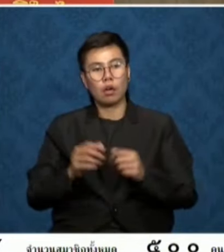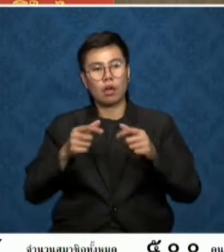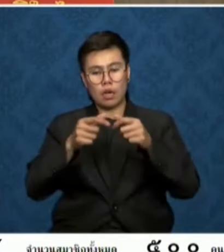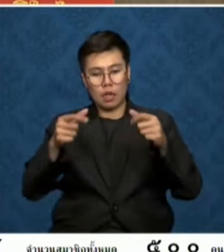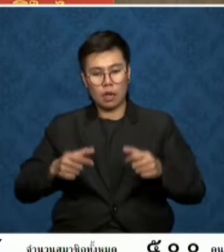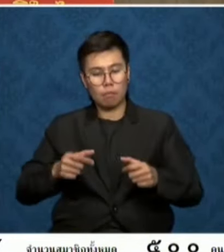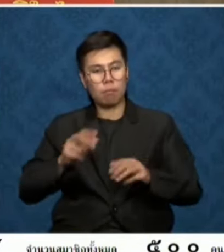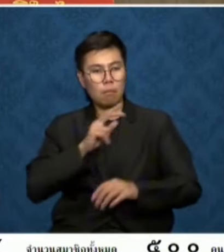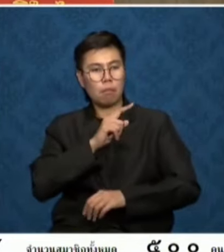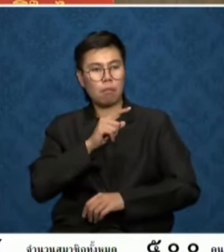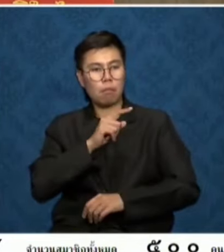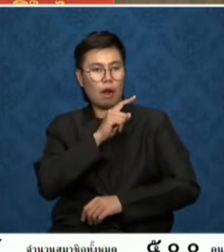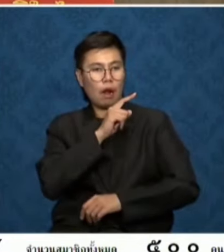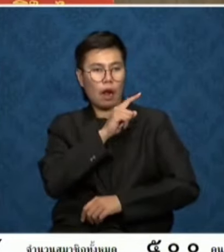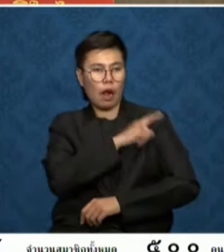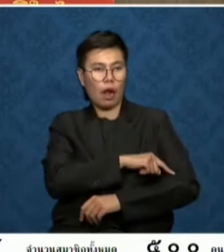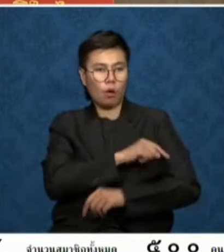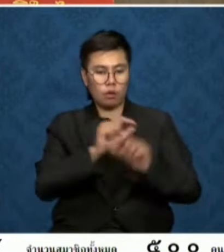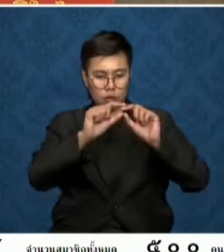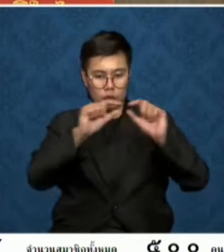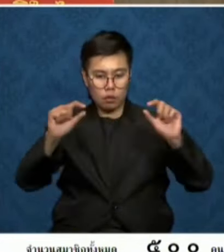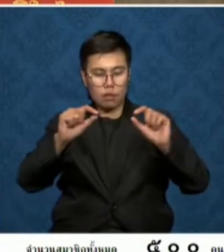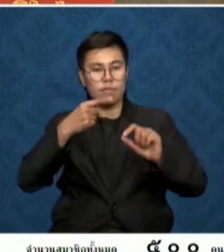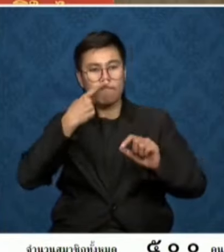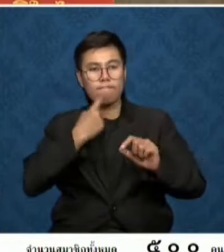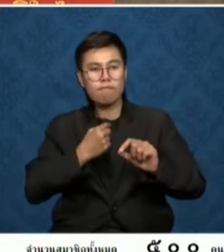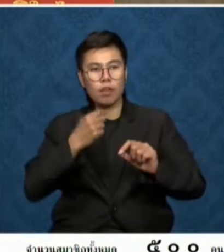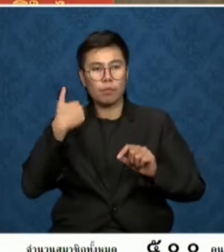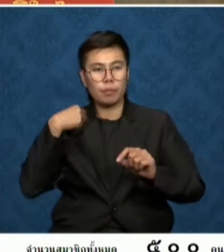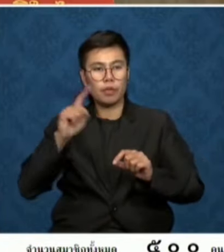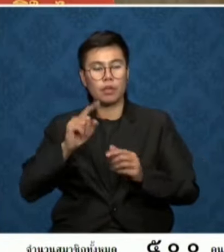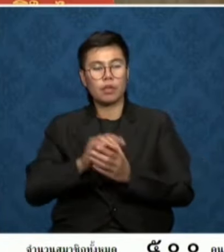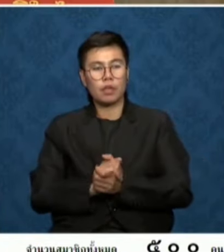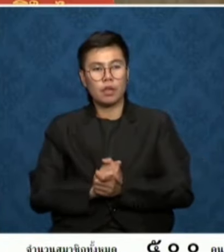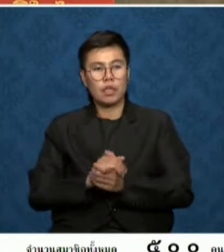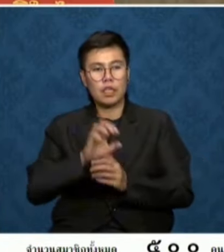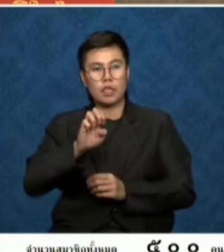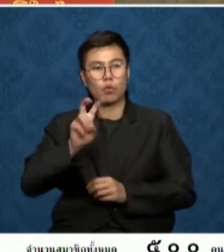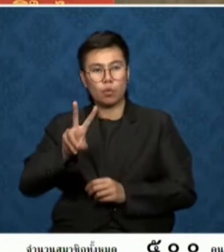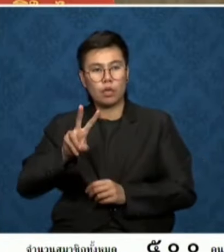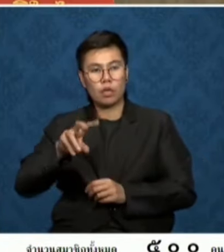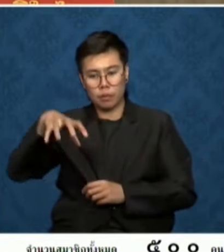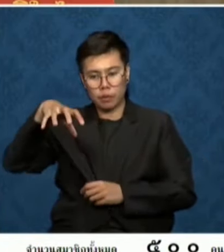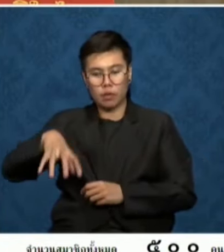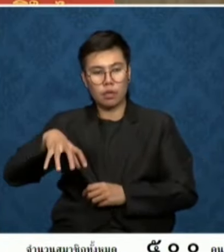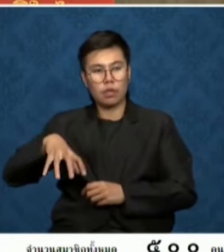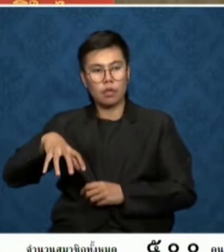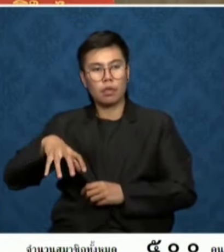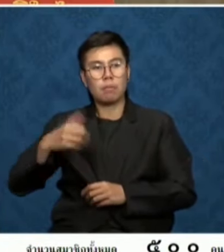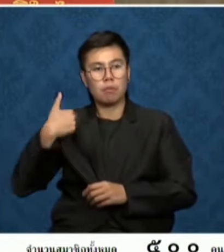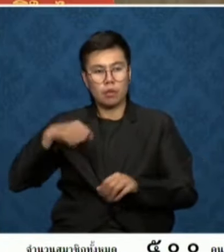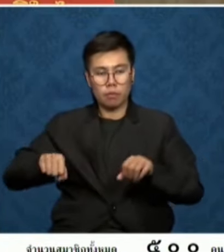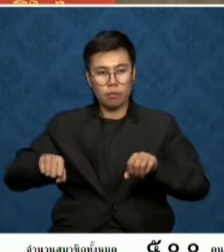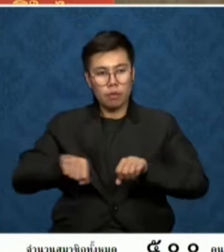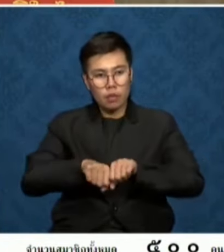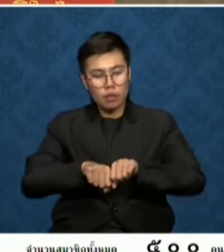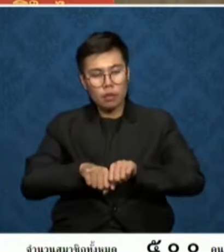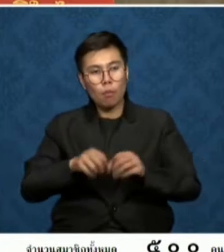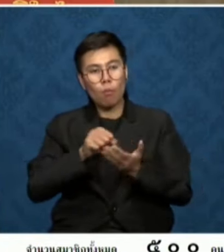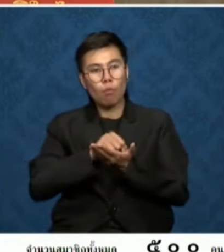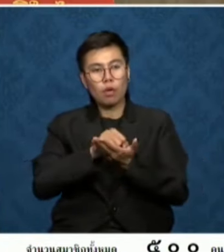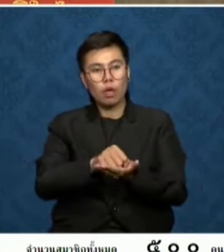มีโครงการส่งเสริมการติดตั้ง EV Charging Station ในสถานีบริการน้ำมันเชื้อเพลิง